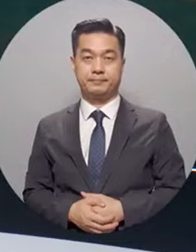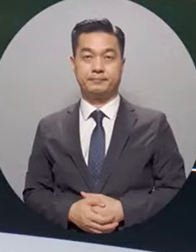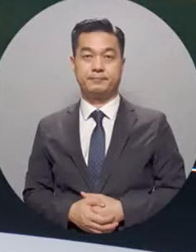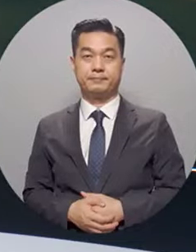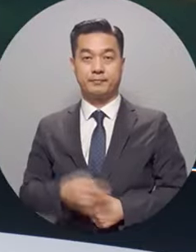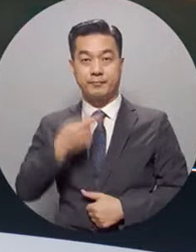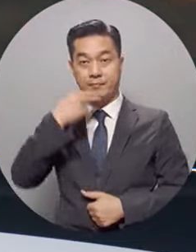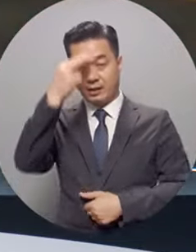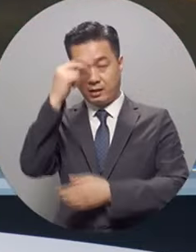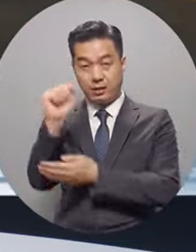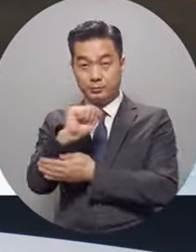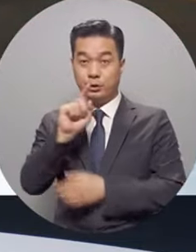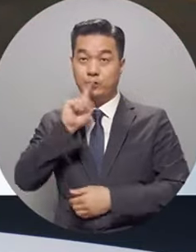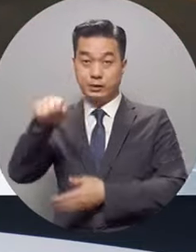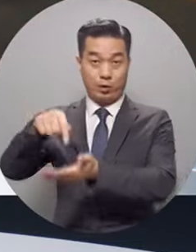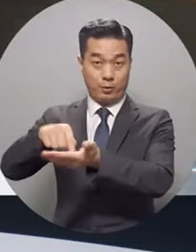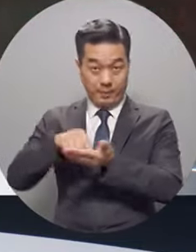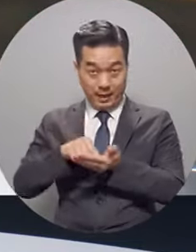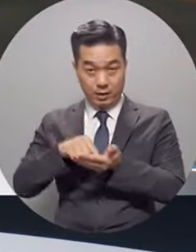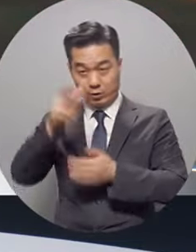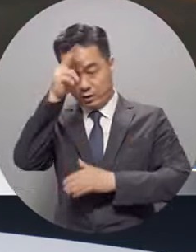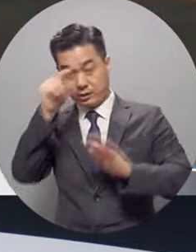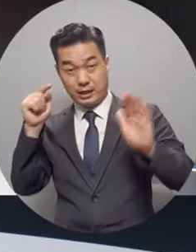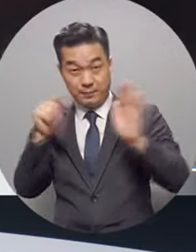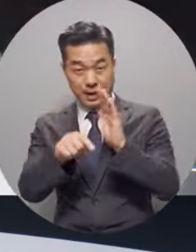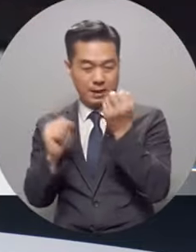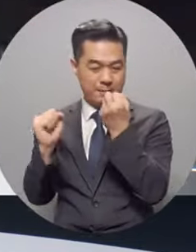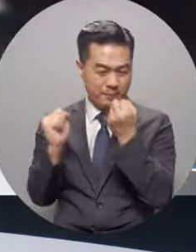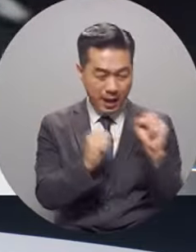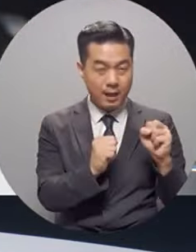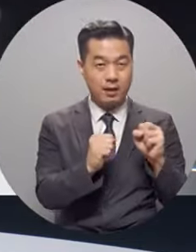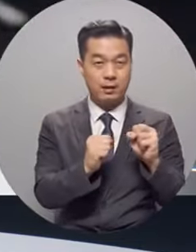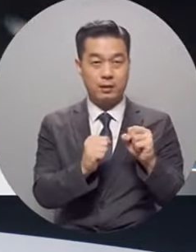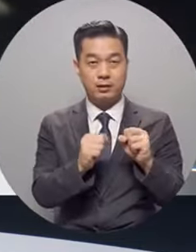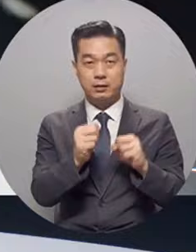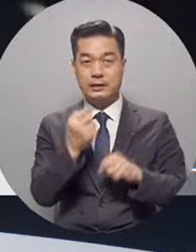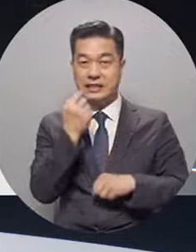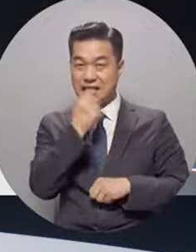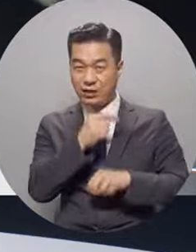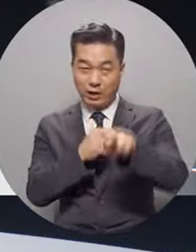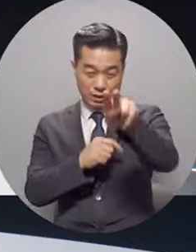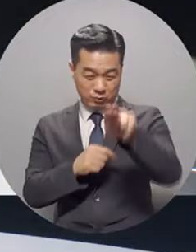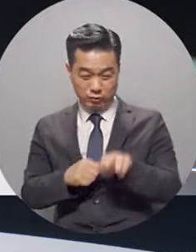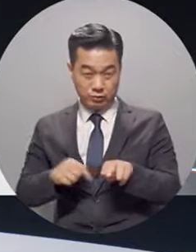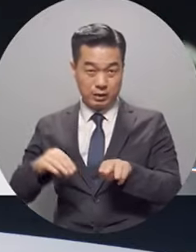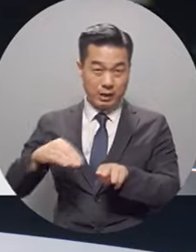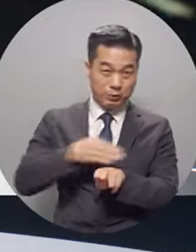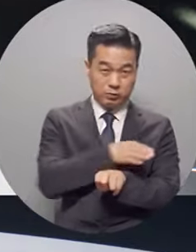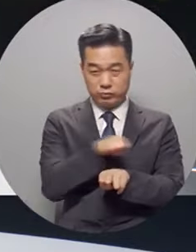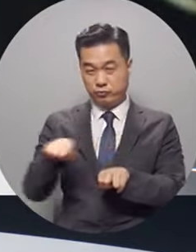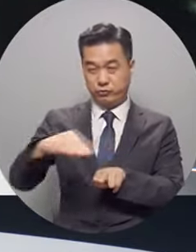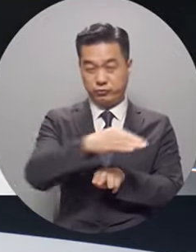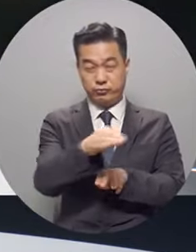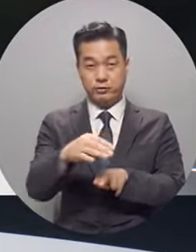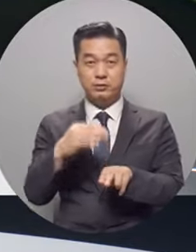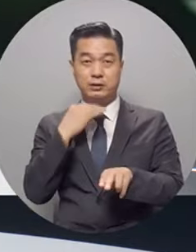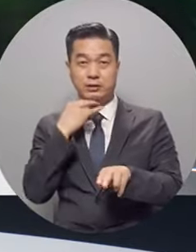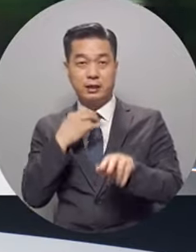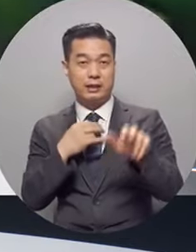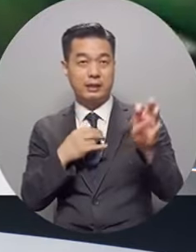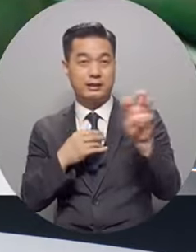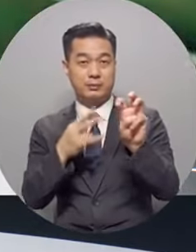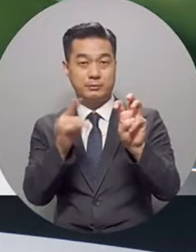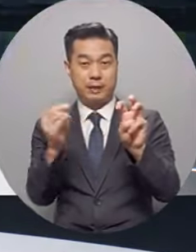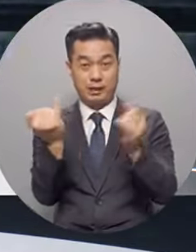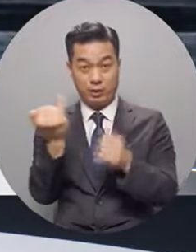음주운전 신고를 받고 출동한 경찰을 피해 중앙선을 넘나들며 도주한 30대 여성이 붙잡혔는데 만취 상태로